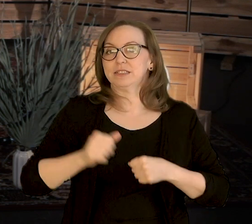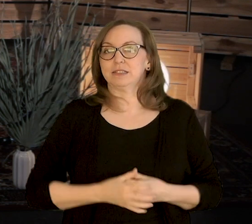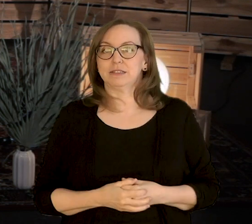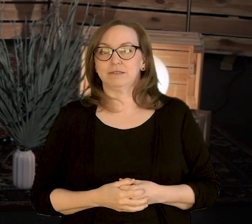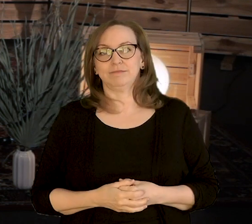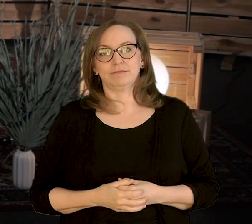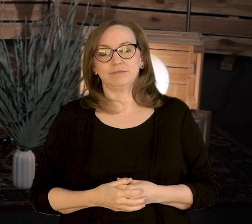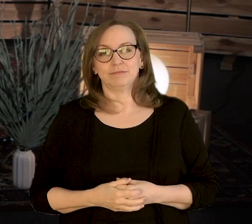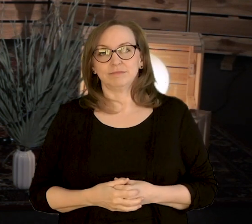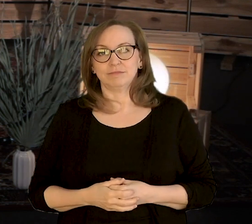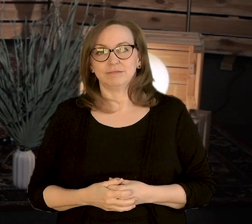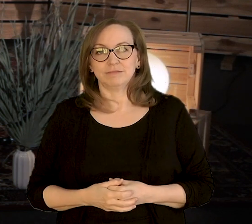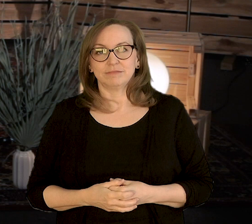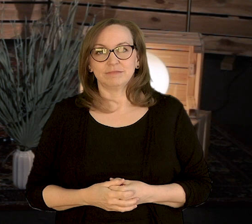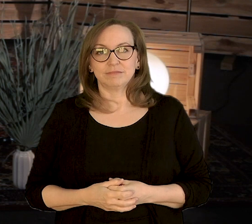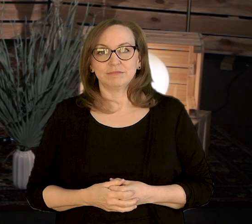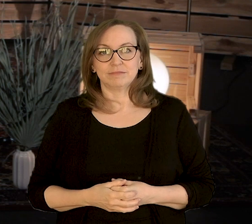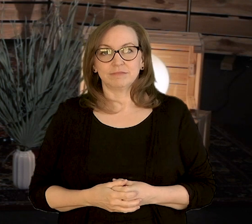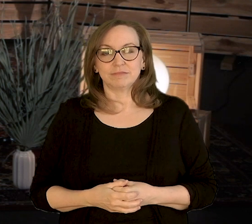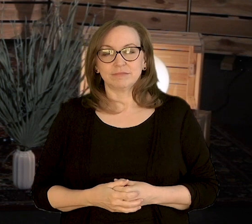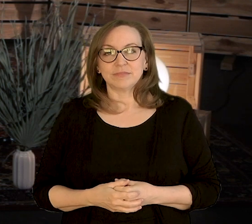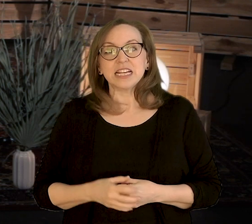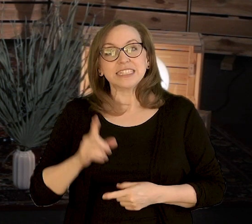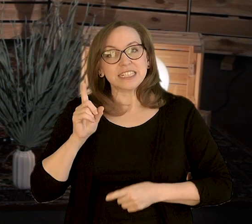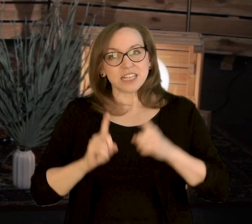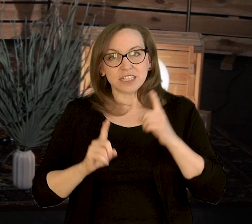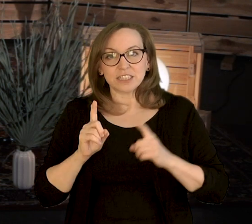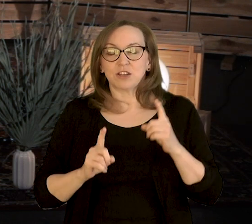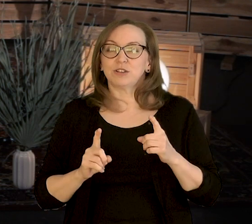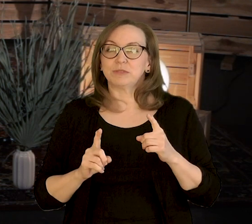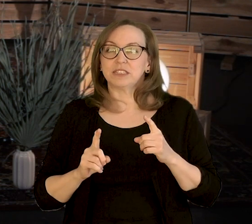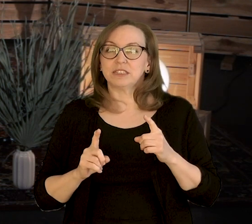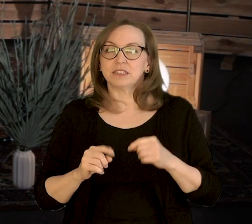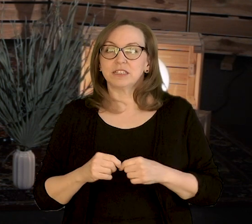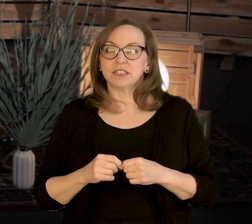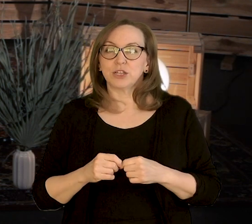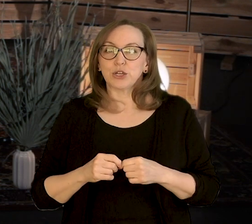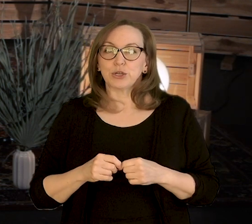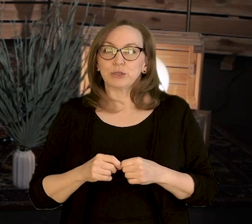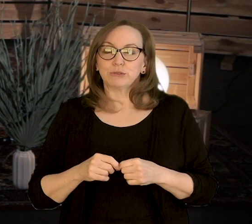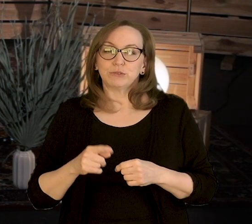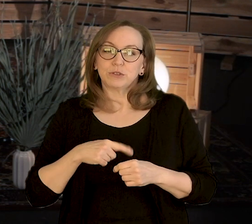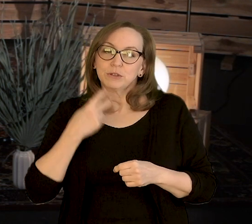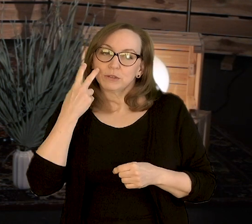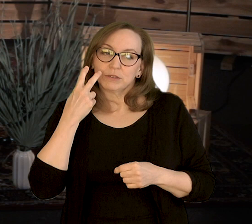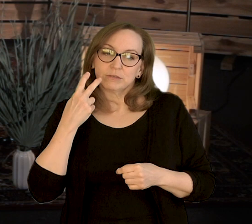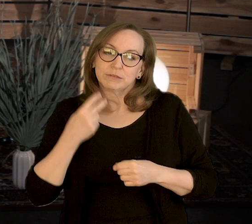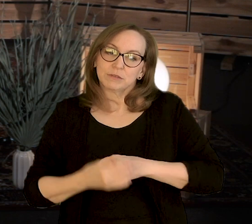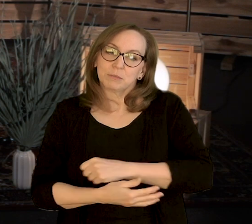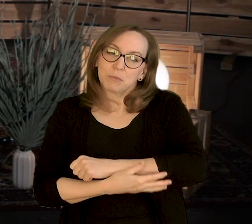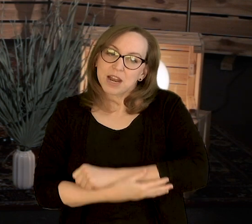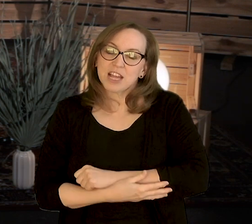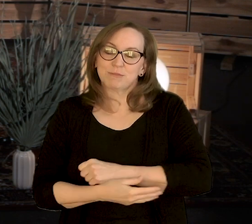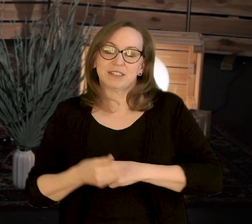Czyż to nie jest prawdą, że czasem ci, na których bardzo liczymy, potrafią